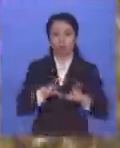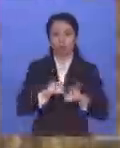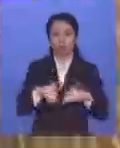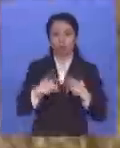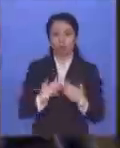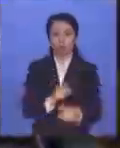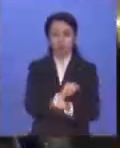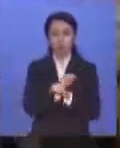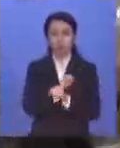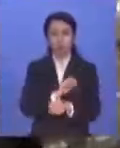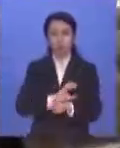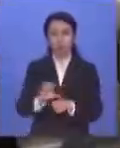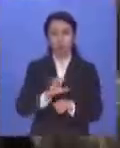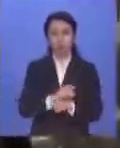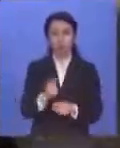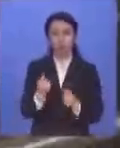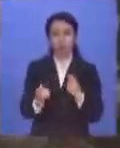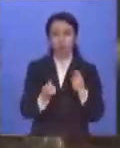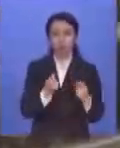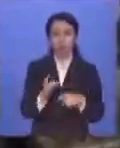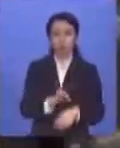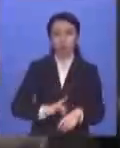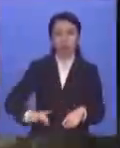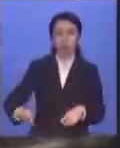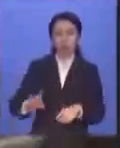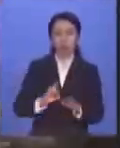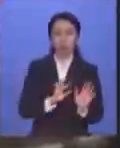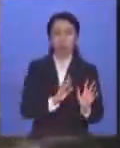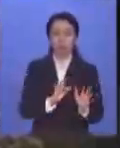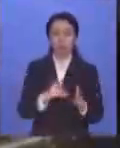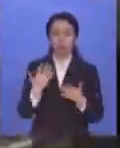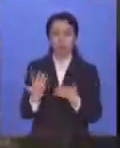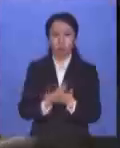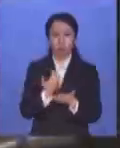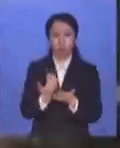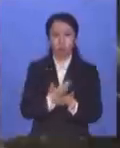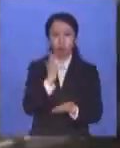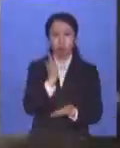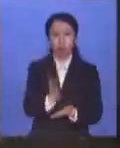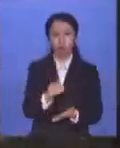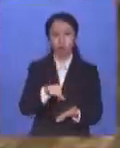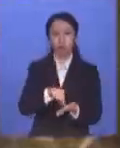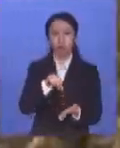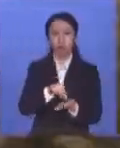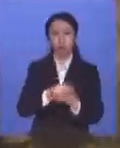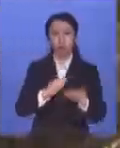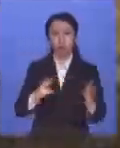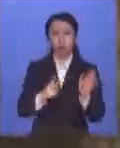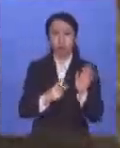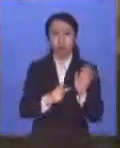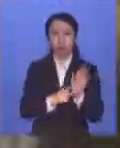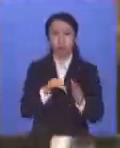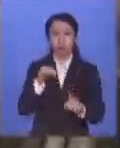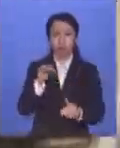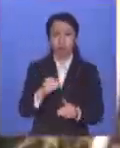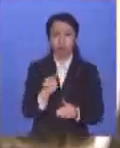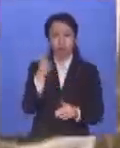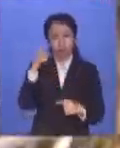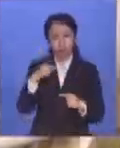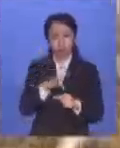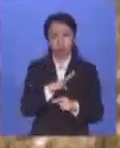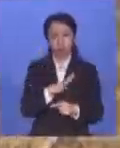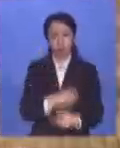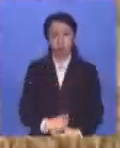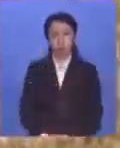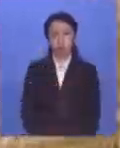полностью обеспечивает сохранность произведённого зерна в регионе в уборочной компании будут участвовать больше 7000